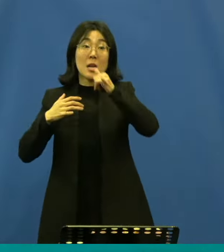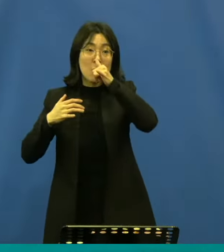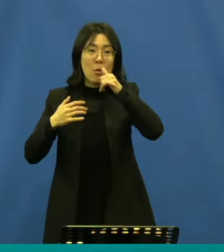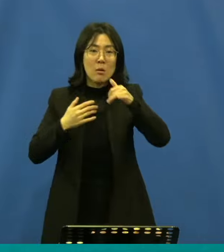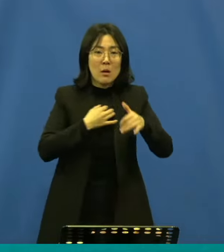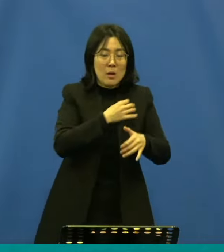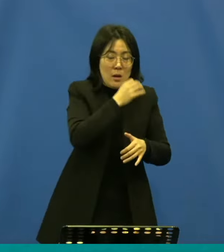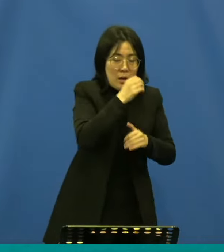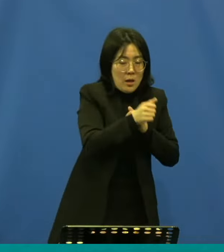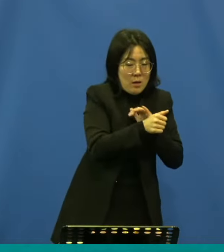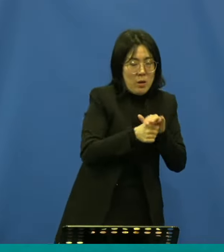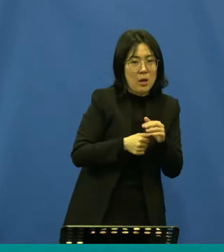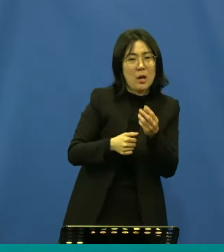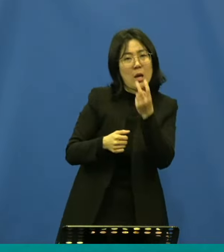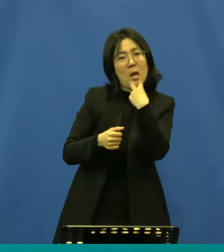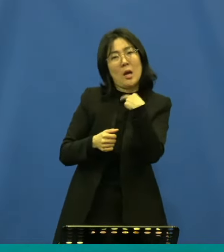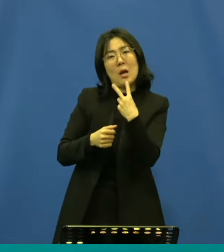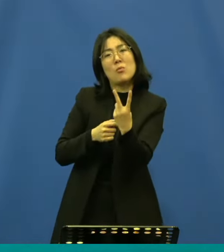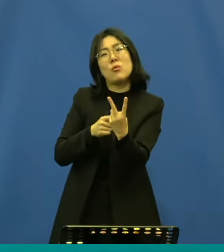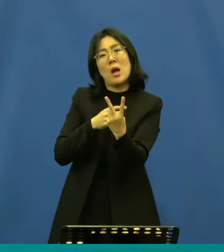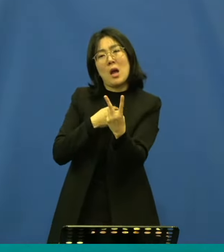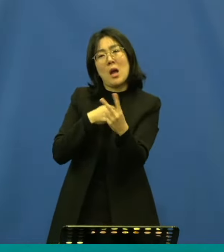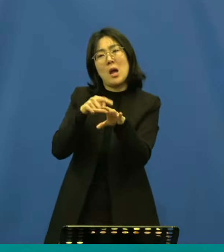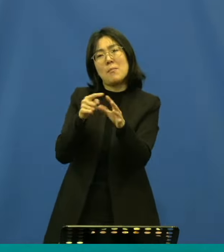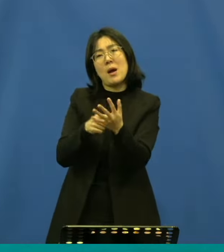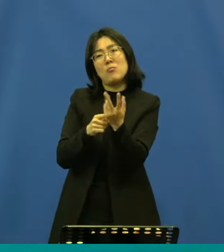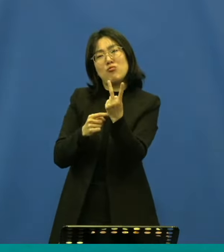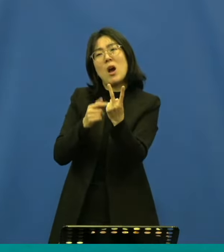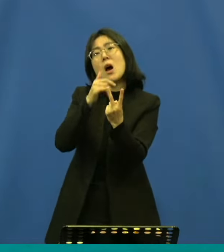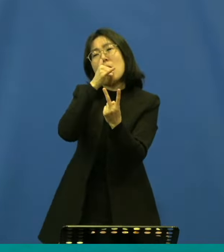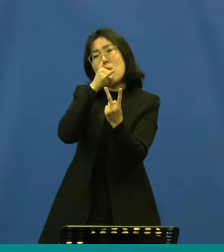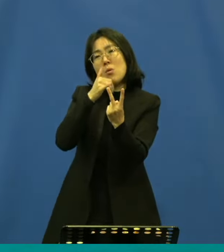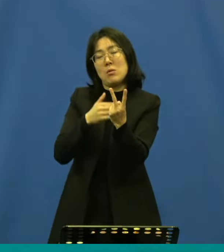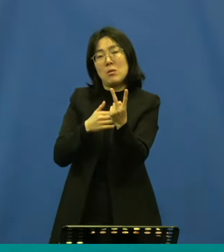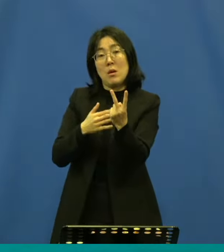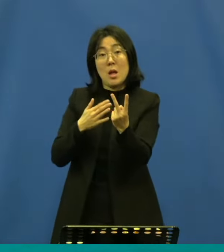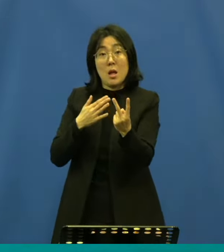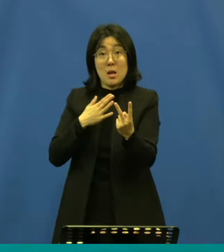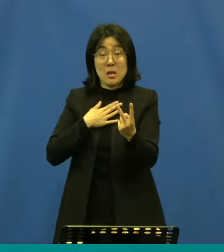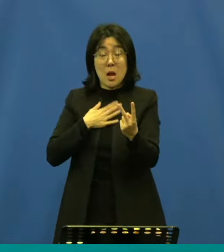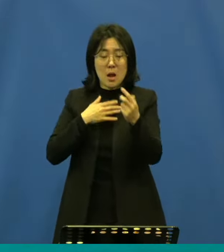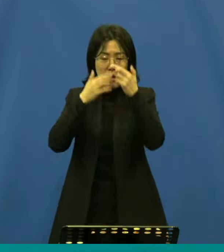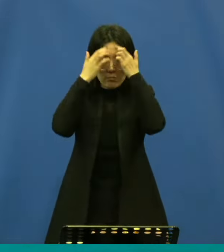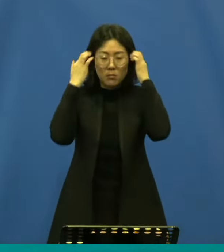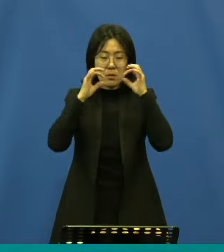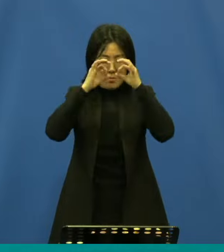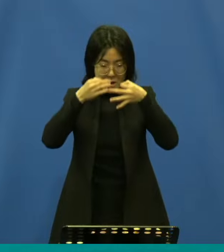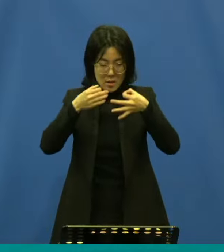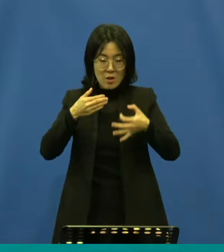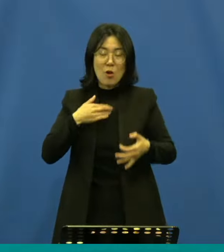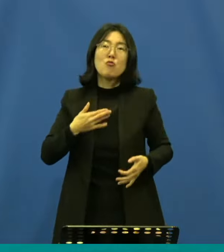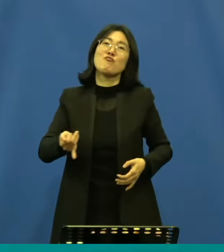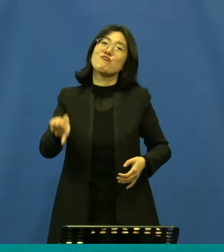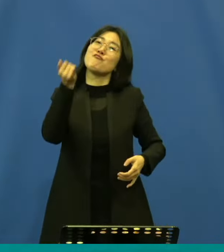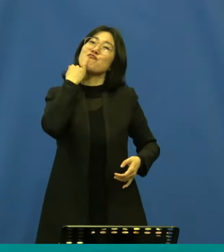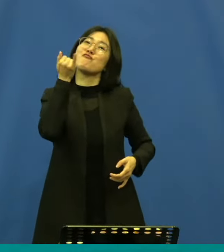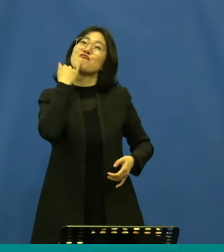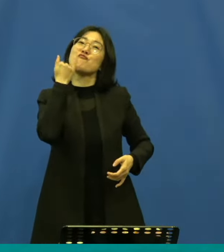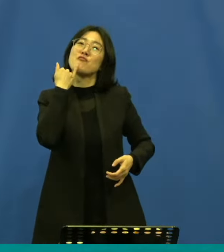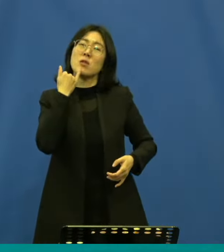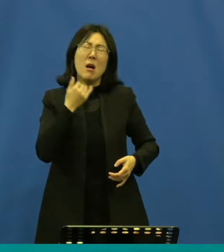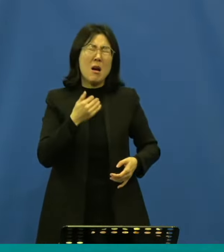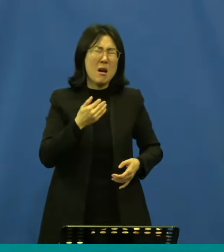근데 여기는 모든 게 어떤 거냐면 자기 자신을 자기가 어떻게 보느냐, 이게 참 중요한 겁니다. 남이 나를 어떻게